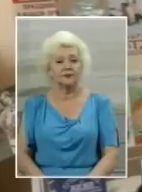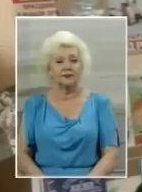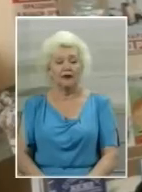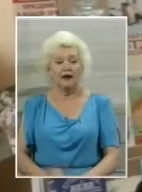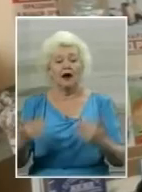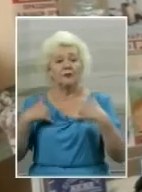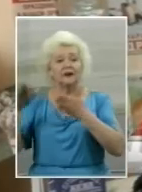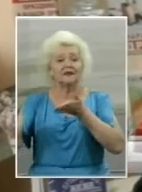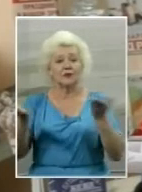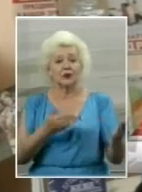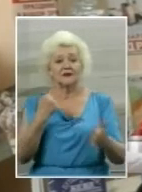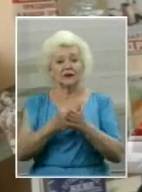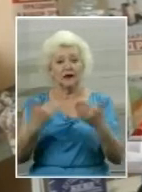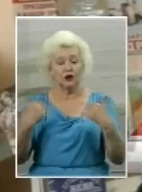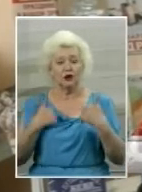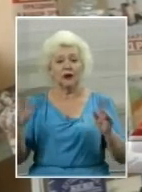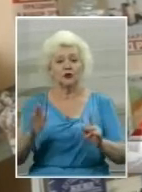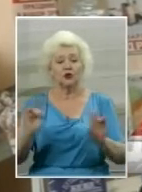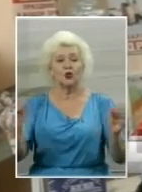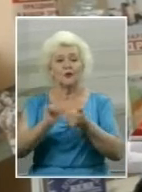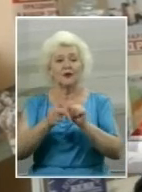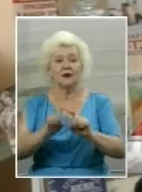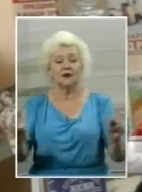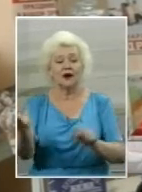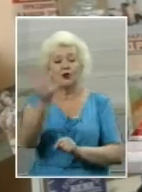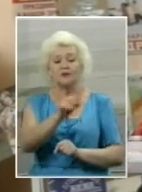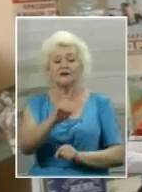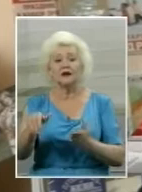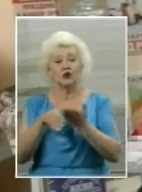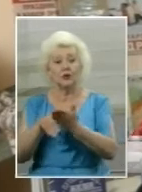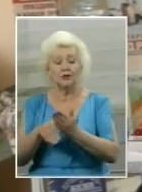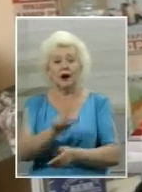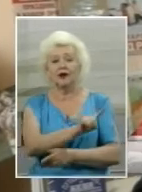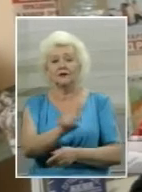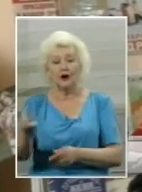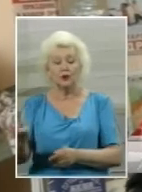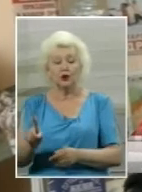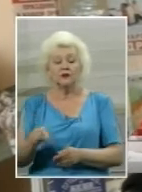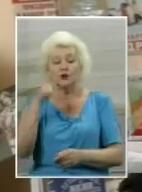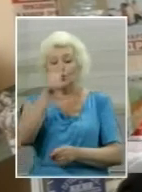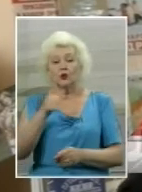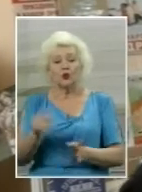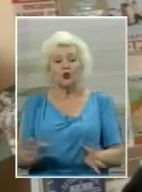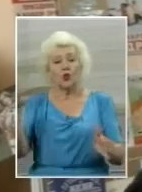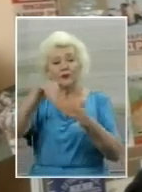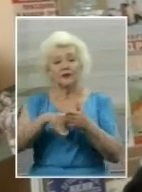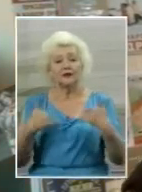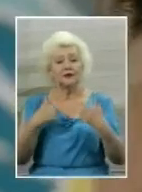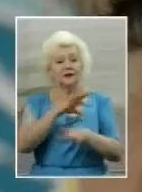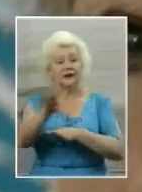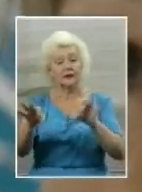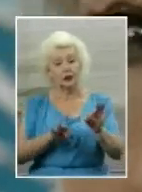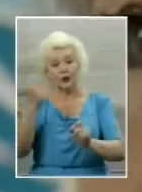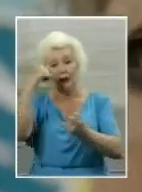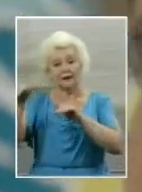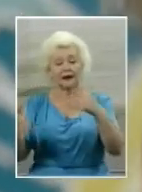Ми запросили до нашої бібліотеки всіх, хто допомагав нам на протязі року втілювати наші проекти,